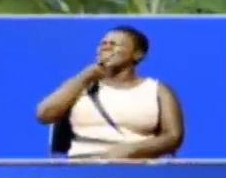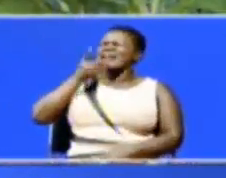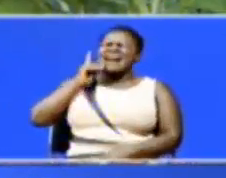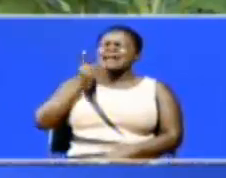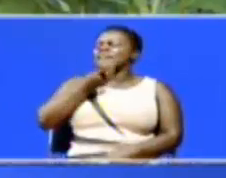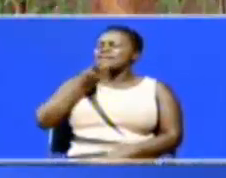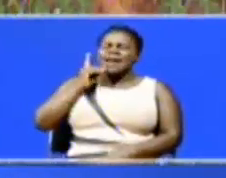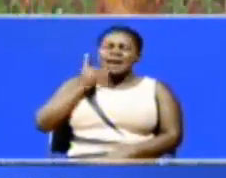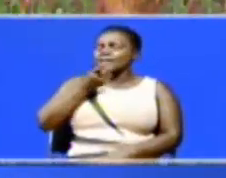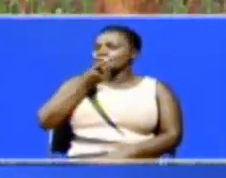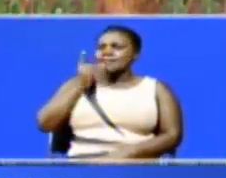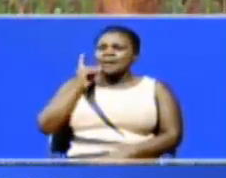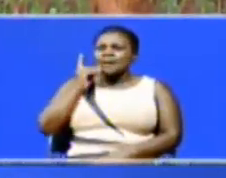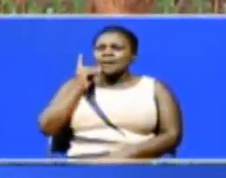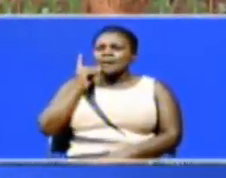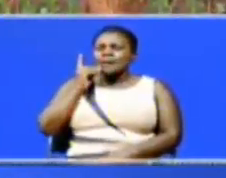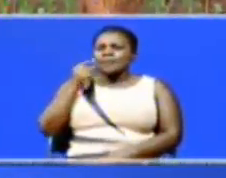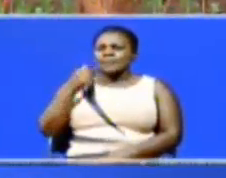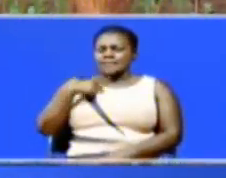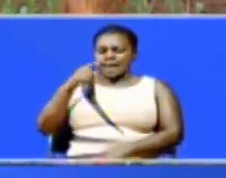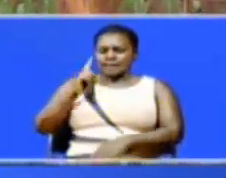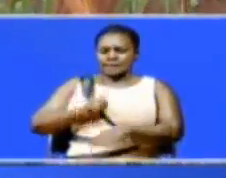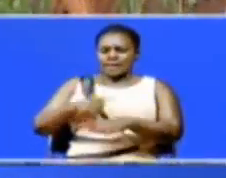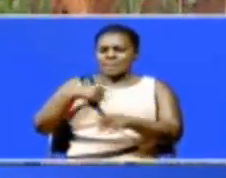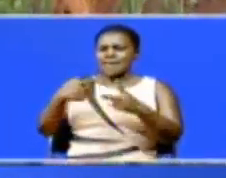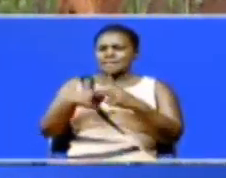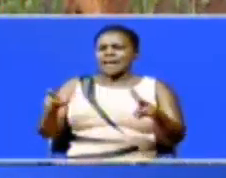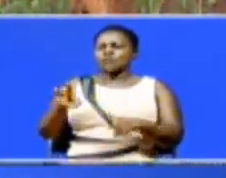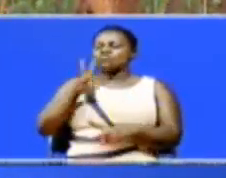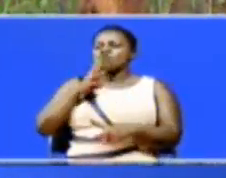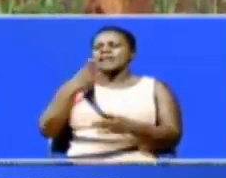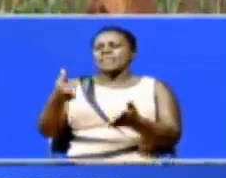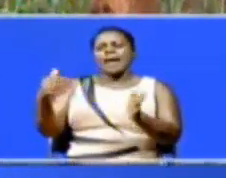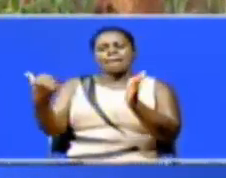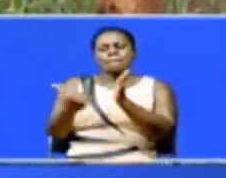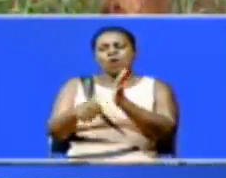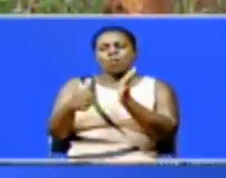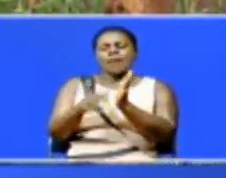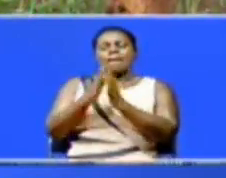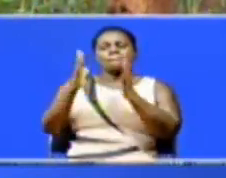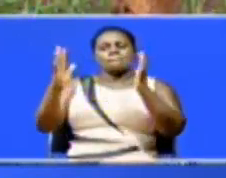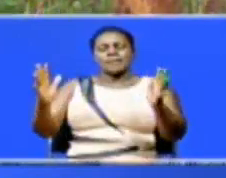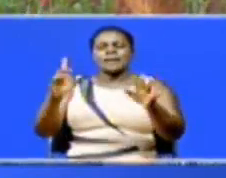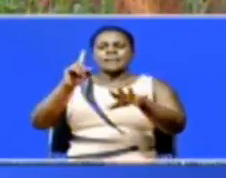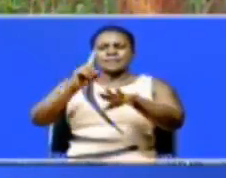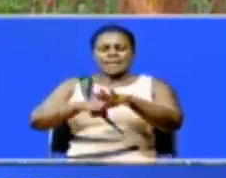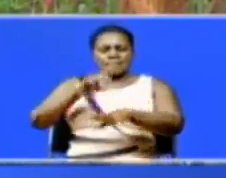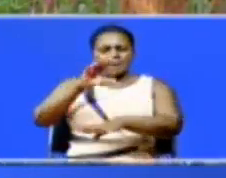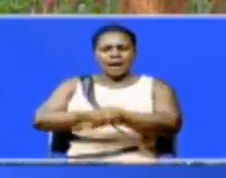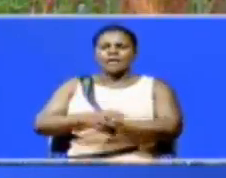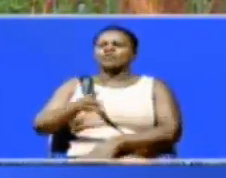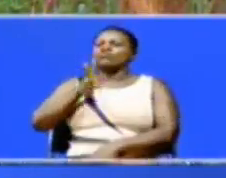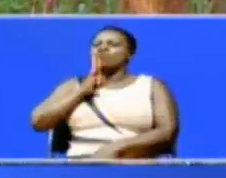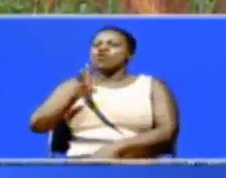jangwa. Challenge ya ukulima hapa ilikuweko maji. Na wakati tumepata maji